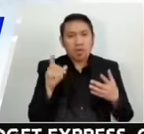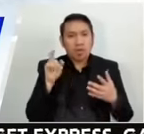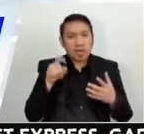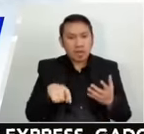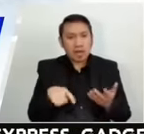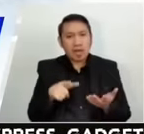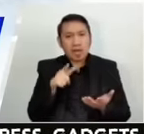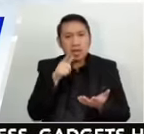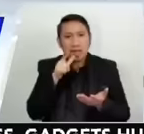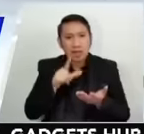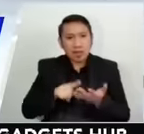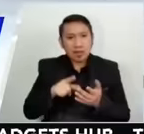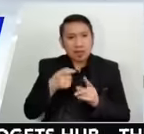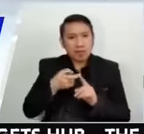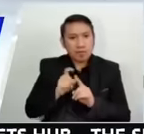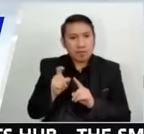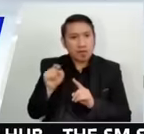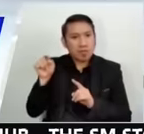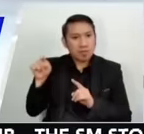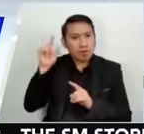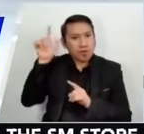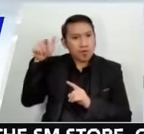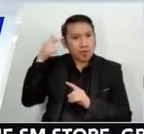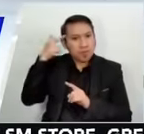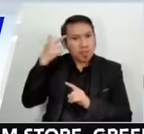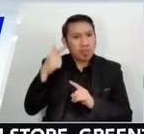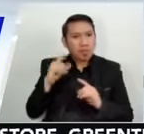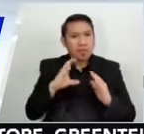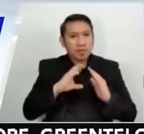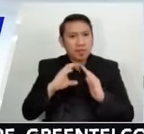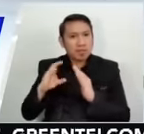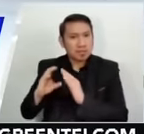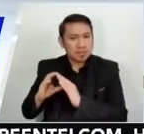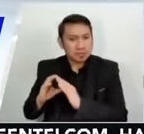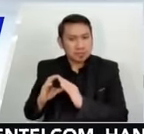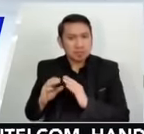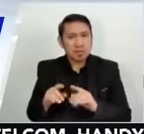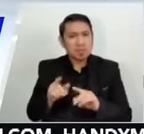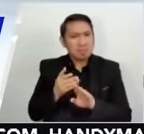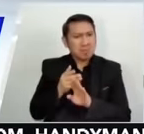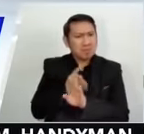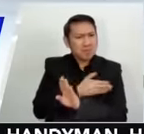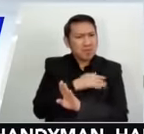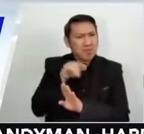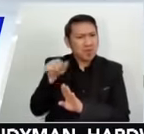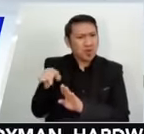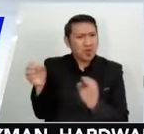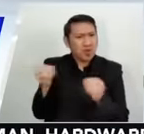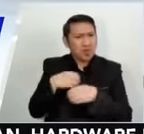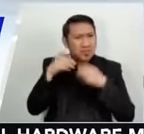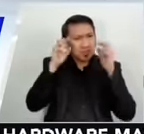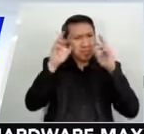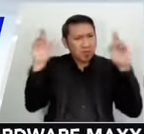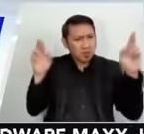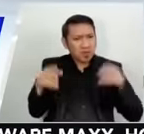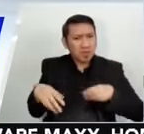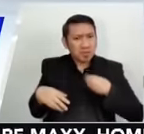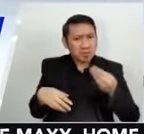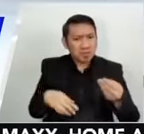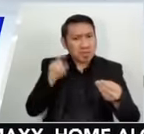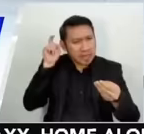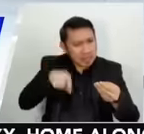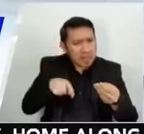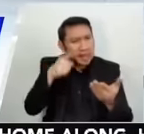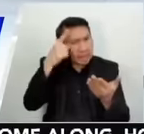council municipal council Dapat bago nag-release ng lono yung munisipyo dinouble check nila ng hindi lang double I think triple for